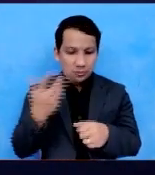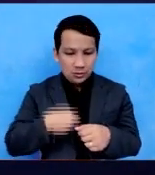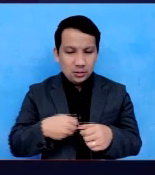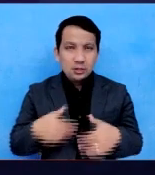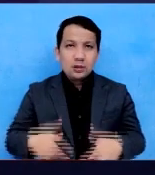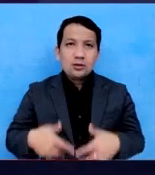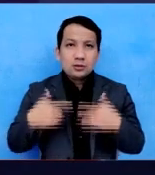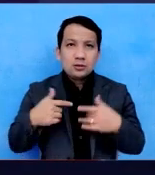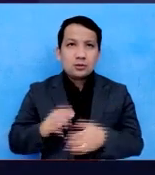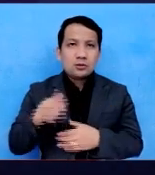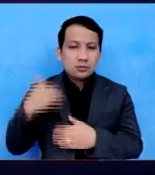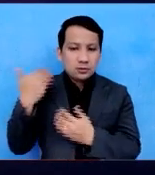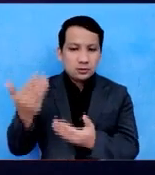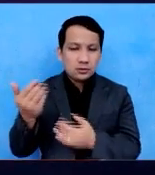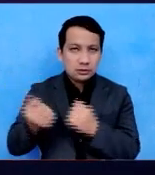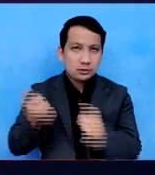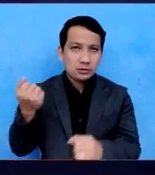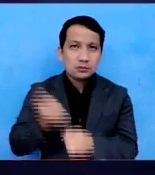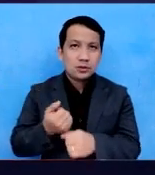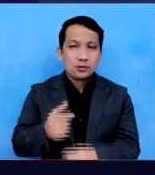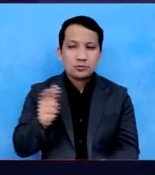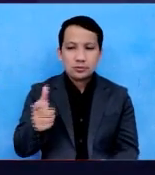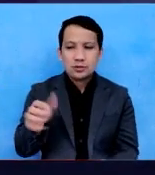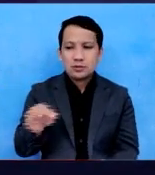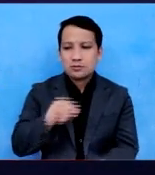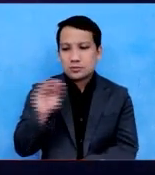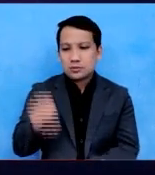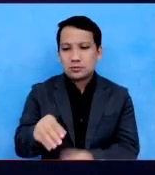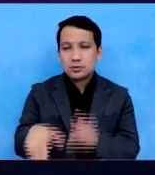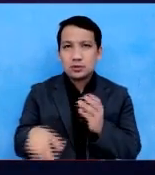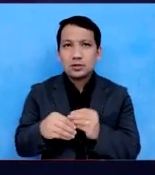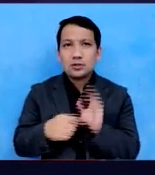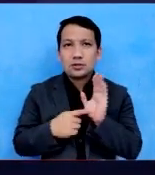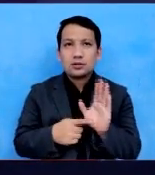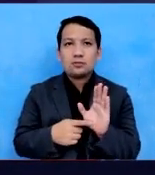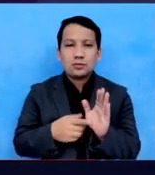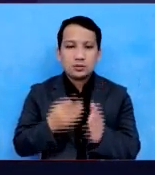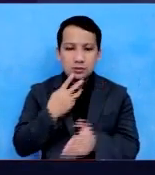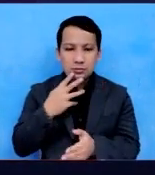sa nakaraang taon. Nasa 29% naman ang nagsasabing lumala ang kanilang